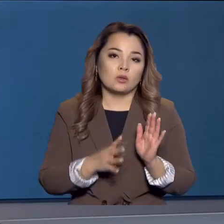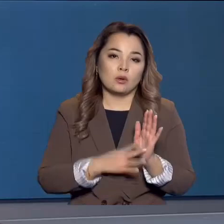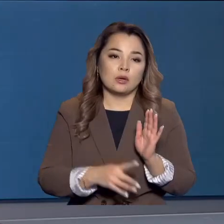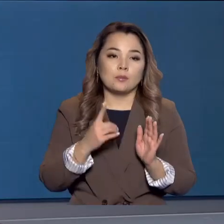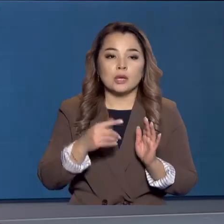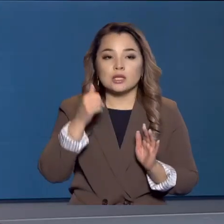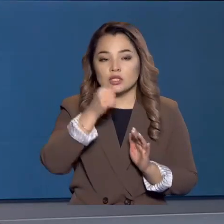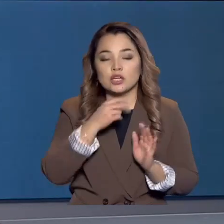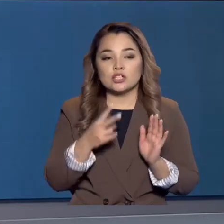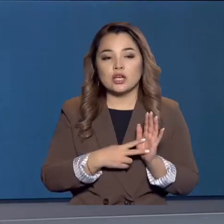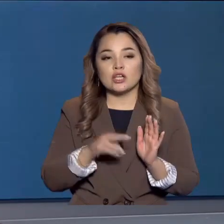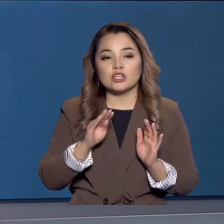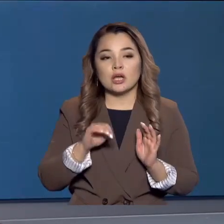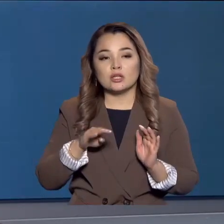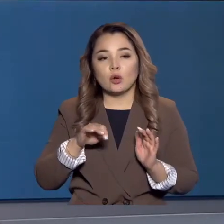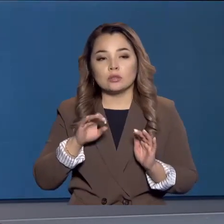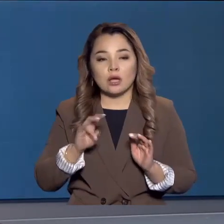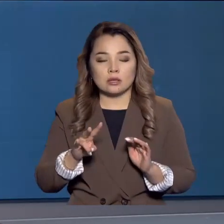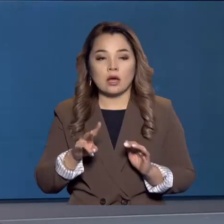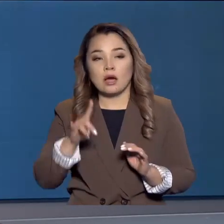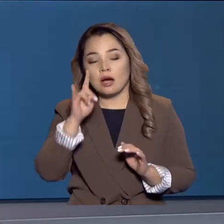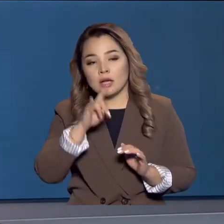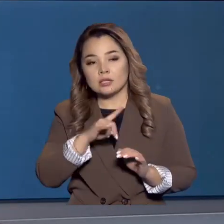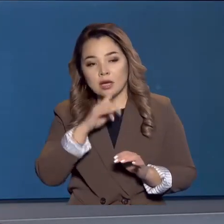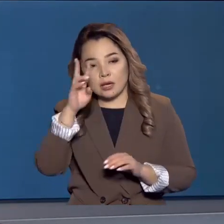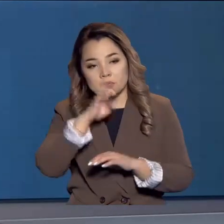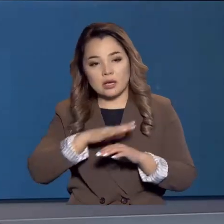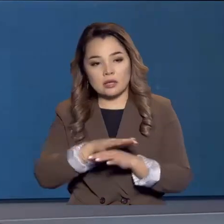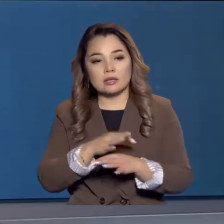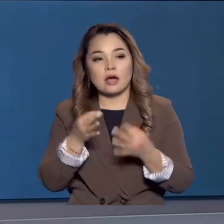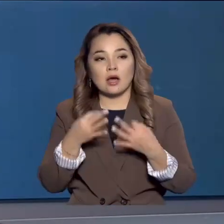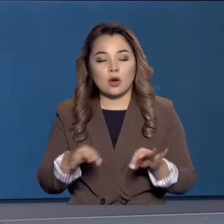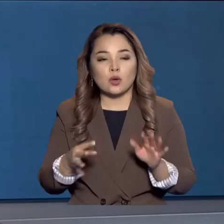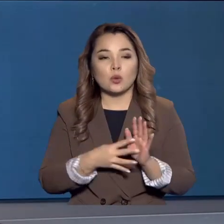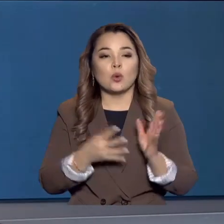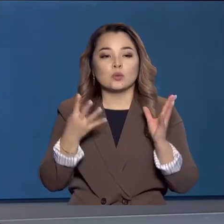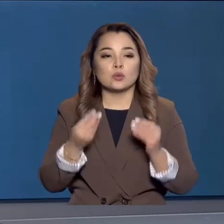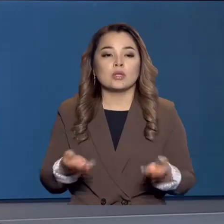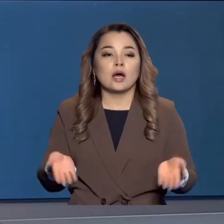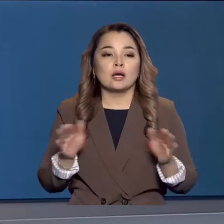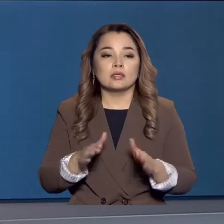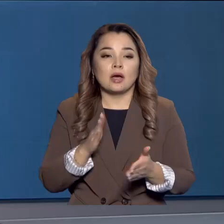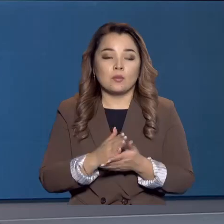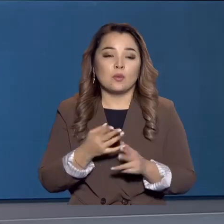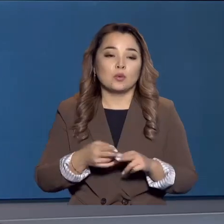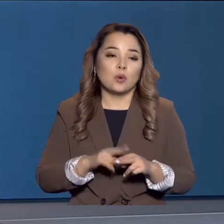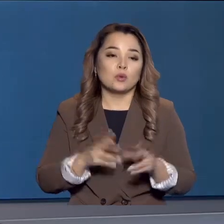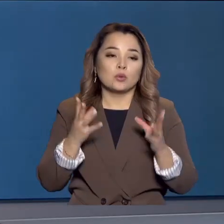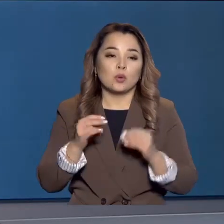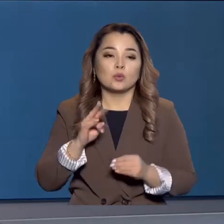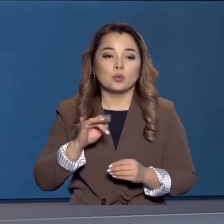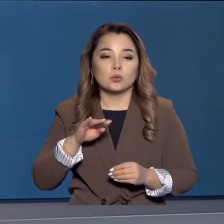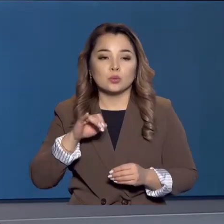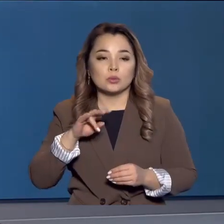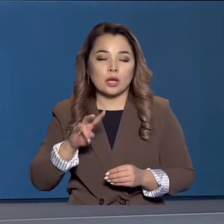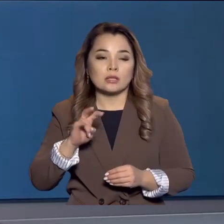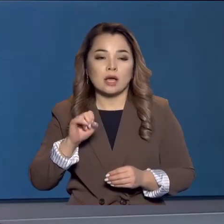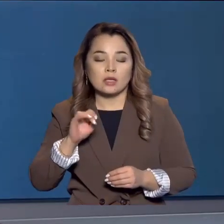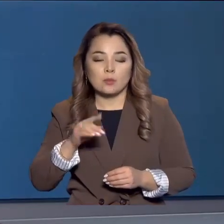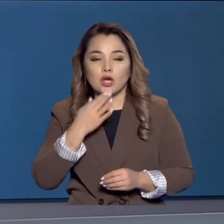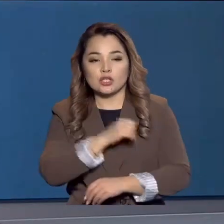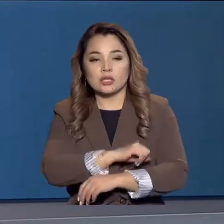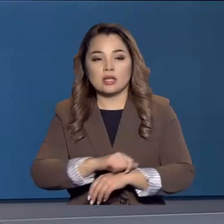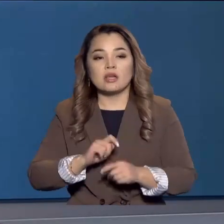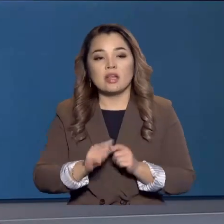1991 жыл 7 желтоқсан. Қазақ елі тәуелсіздігін жариялауға 9 күн қалған. Осы күні Нұрсұлтан Назарбаев шетелдік